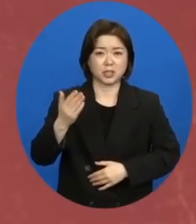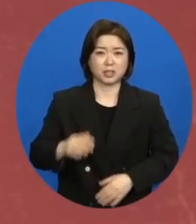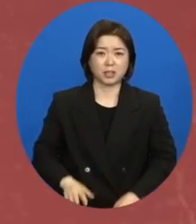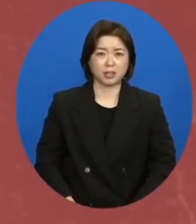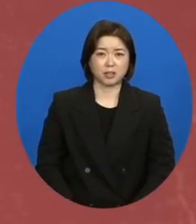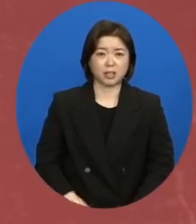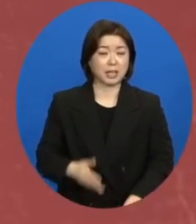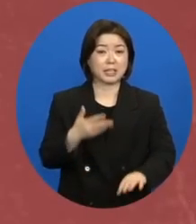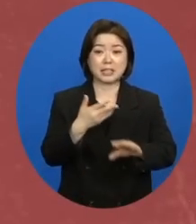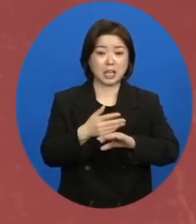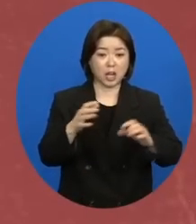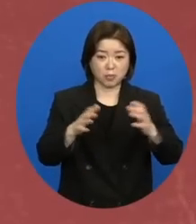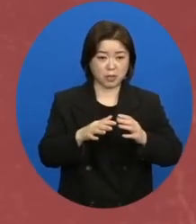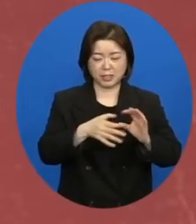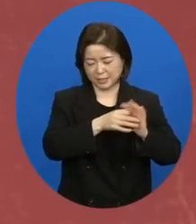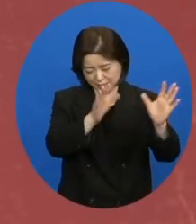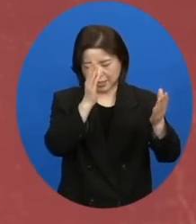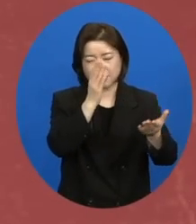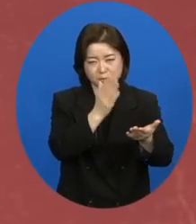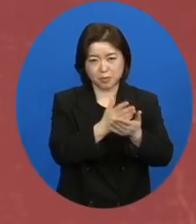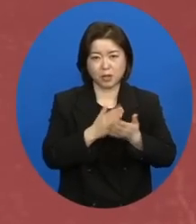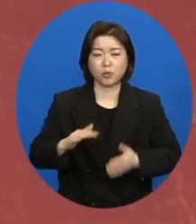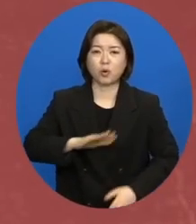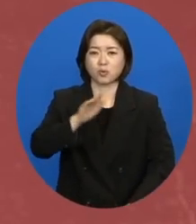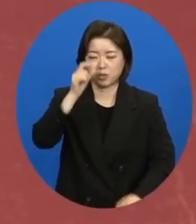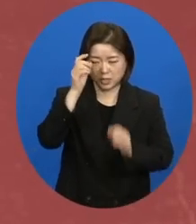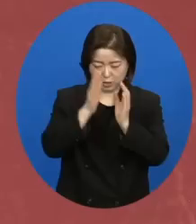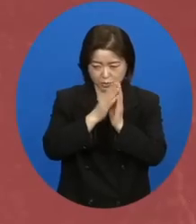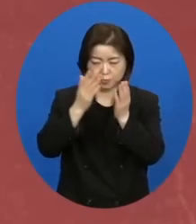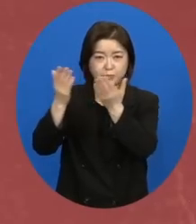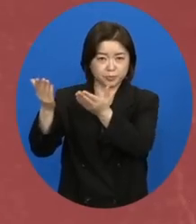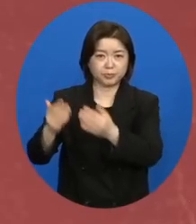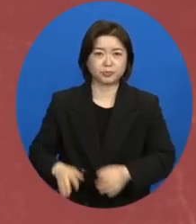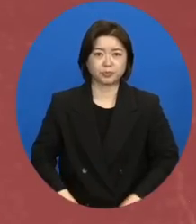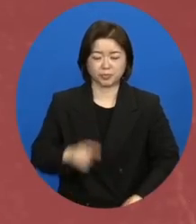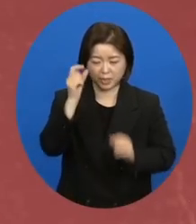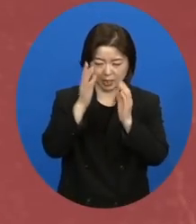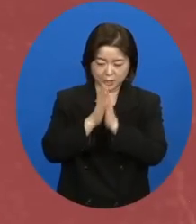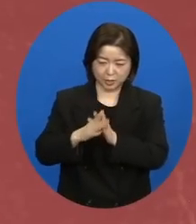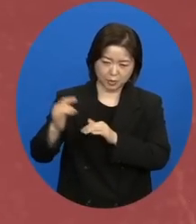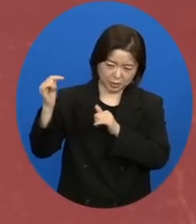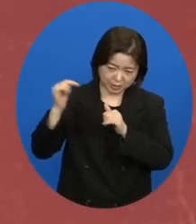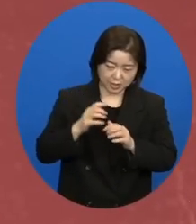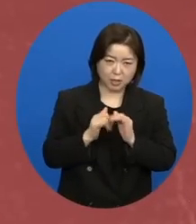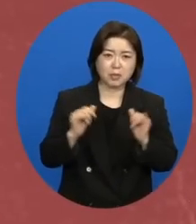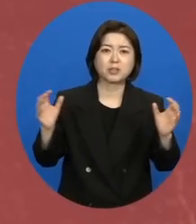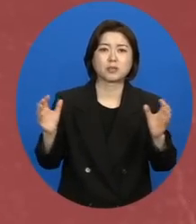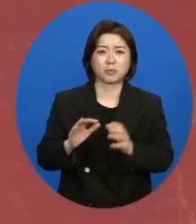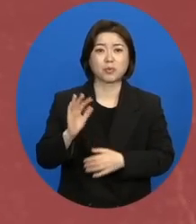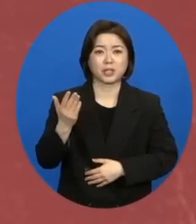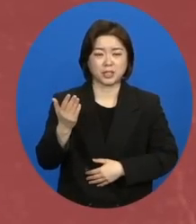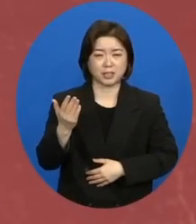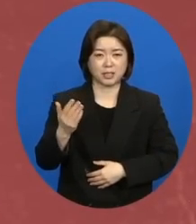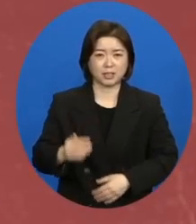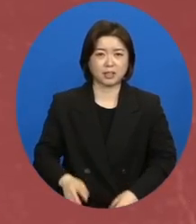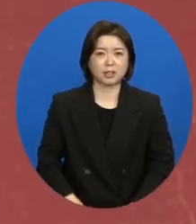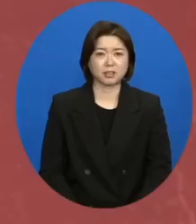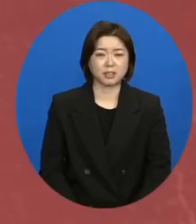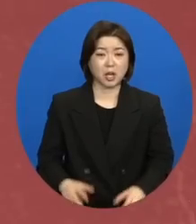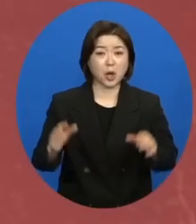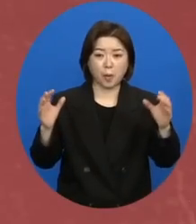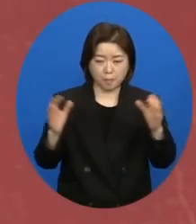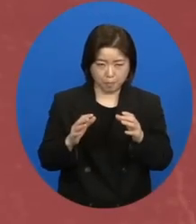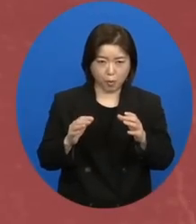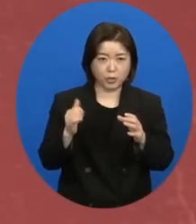데는 안 모여도 상관하지 마시고 우리는 기도해야 된다. 기도의 사명자가 모여야 된다라고. 그래서